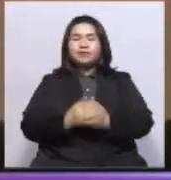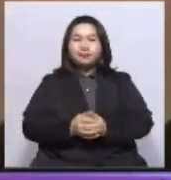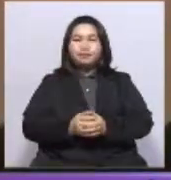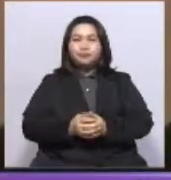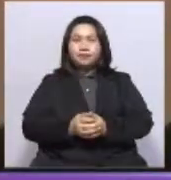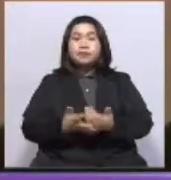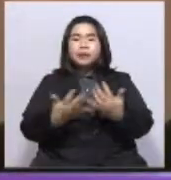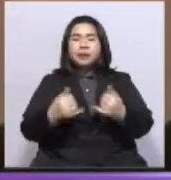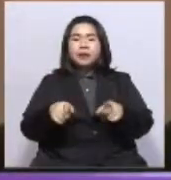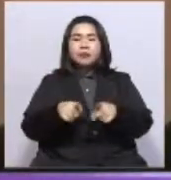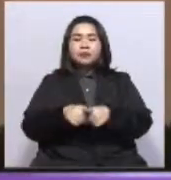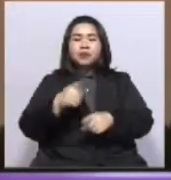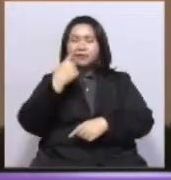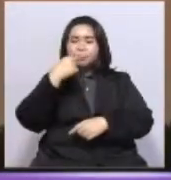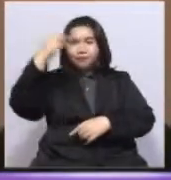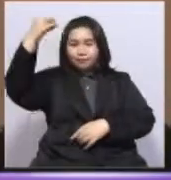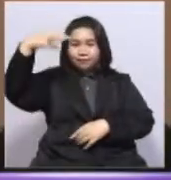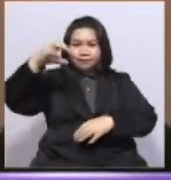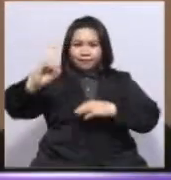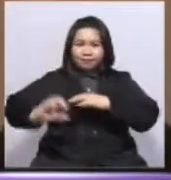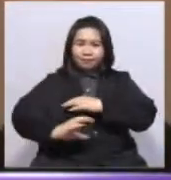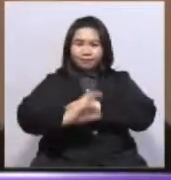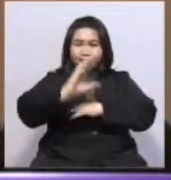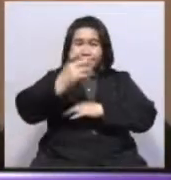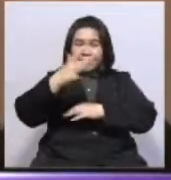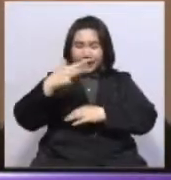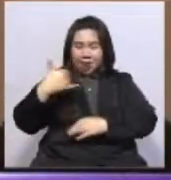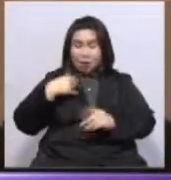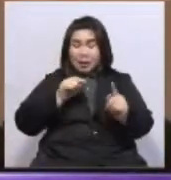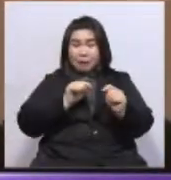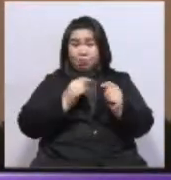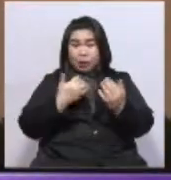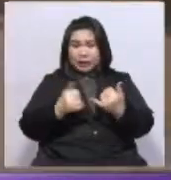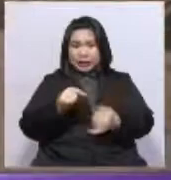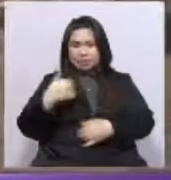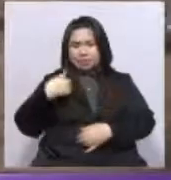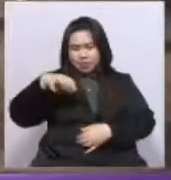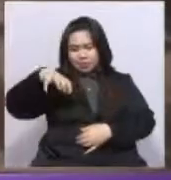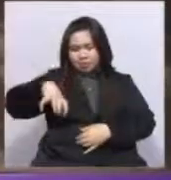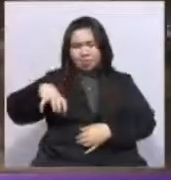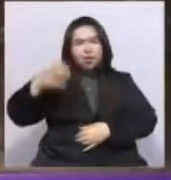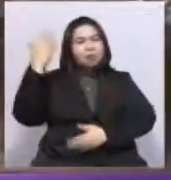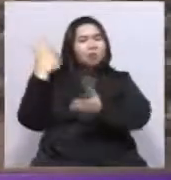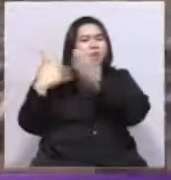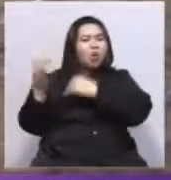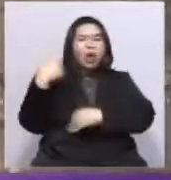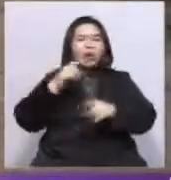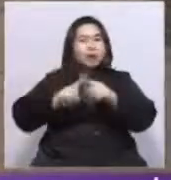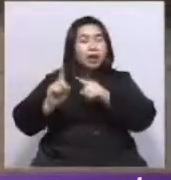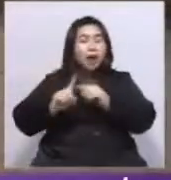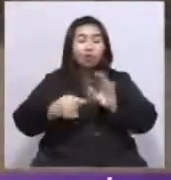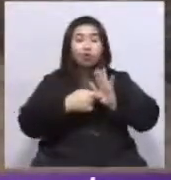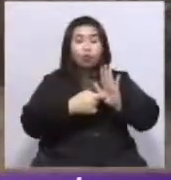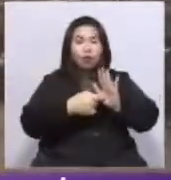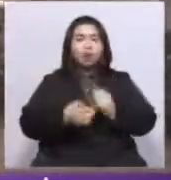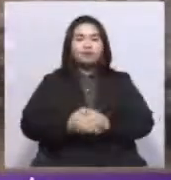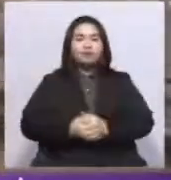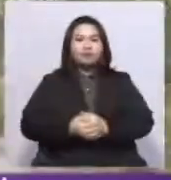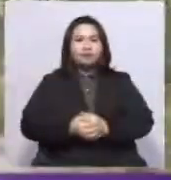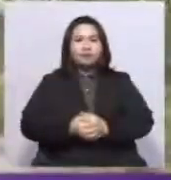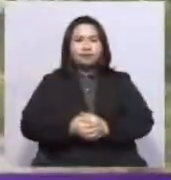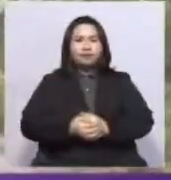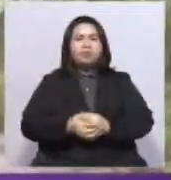นอกจากจะรับแสงที่แหลมตาชีแล้วในตำบลแหลมโพยังสามารถเที่ยวชมโบราณสถานได้อีกมากมายอาทิสุส